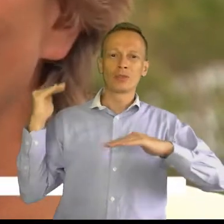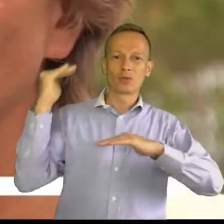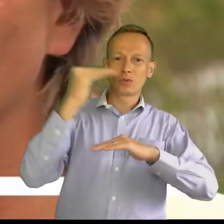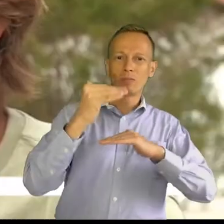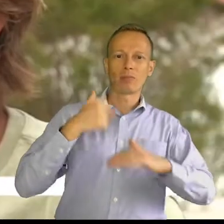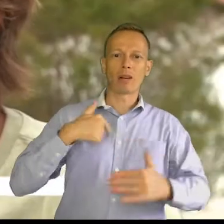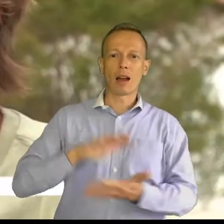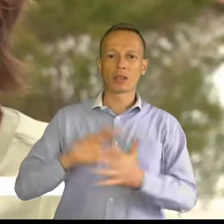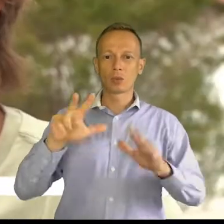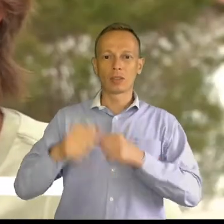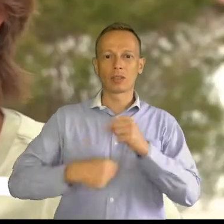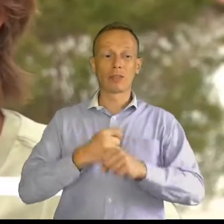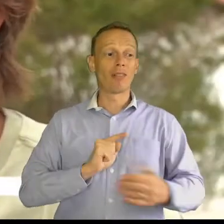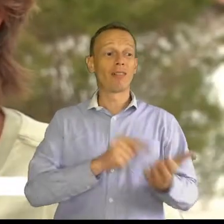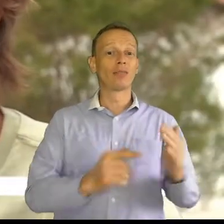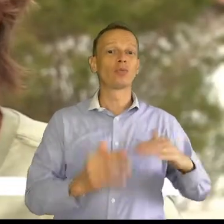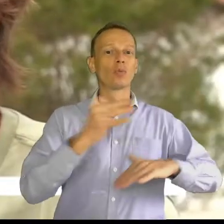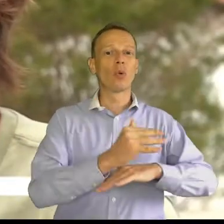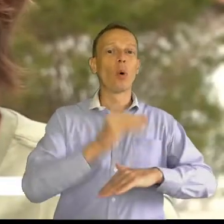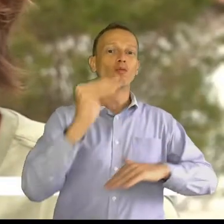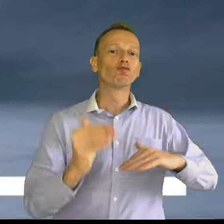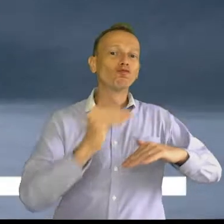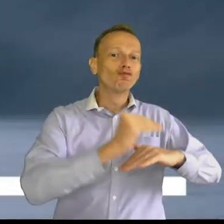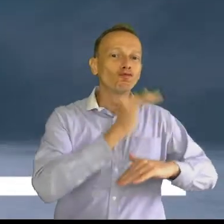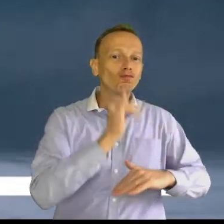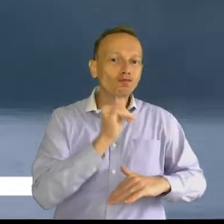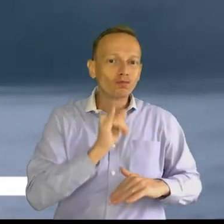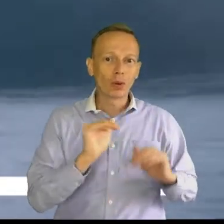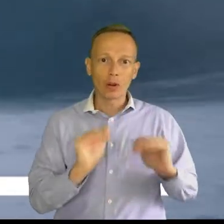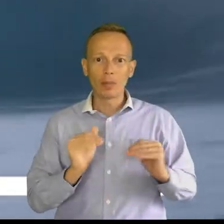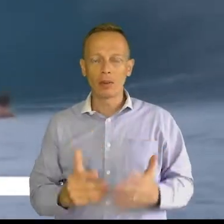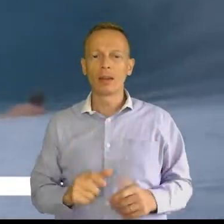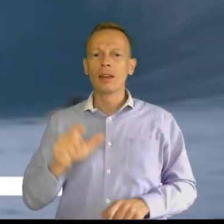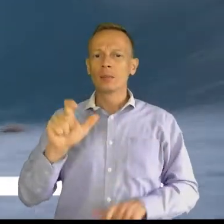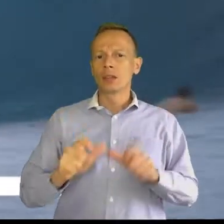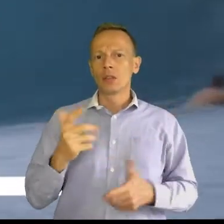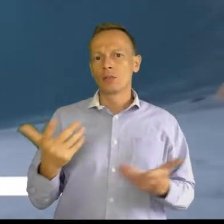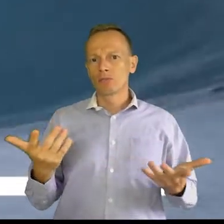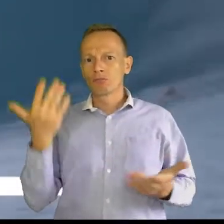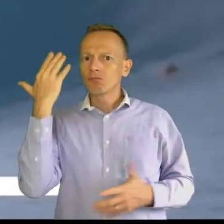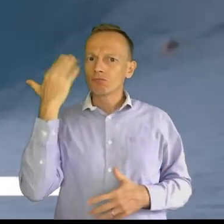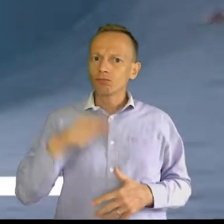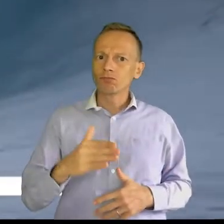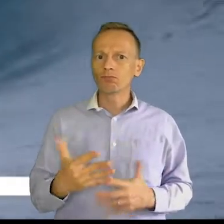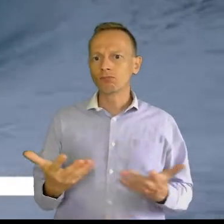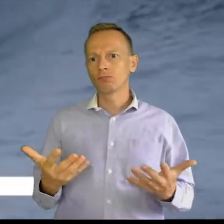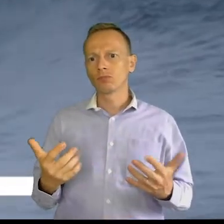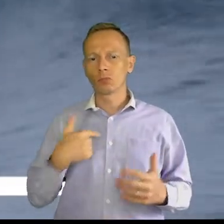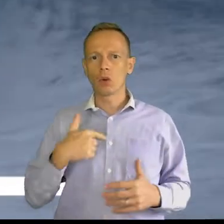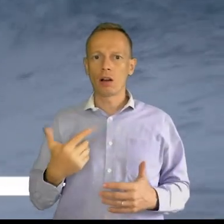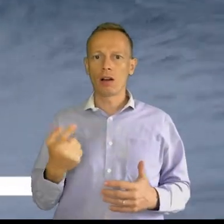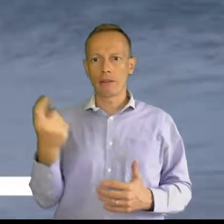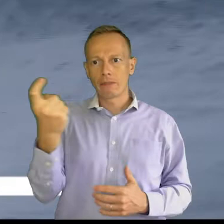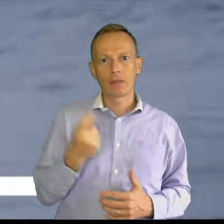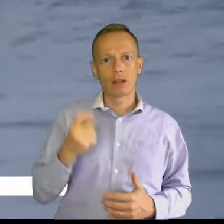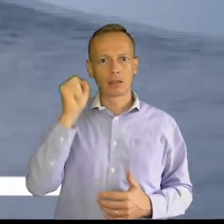dans l'eau. J'ai fait mon premier tube à l'âge de 8 ans sur la vague de Teahupo'o. Après, c'était pas gros, mais les gens reconnaissent